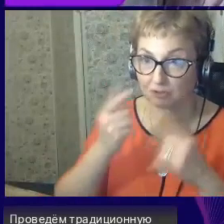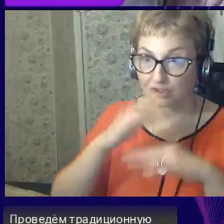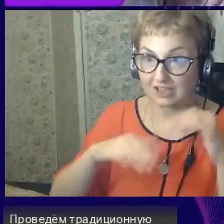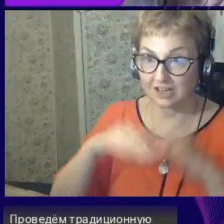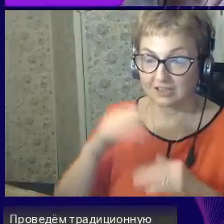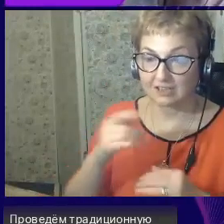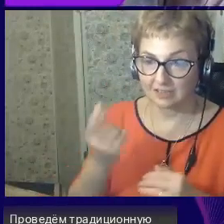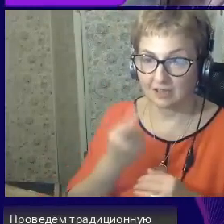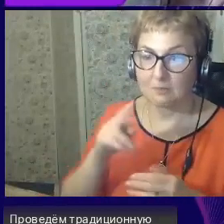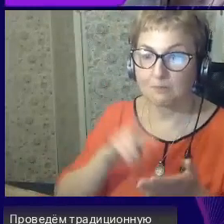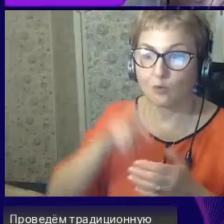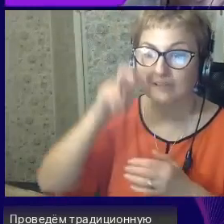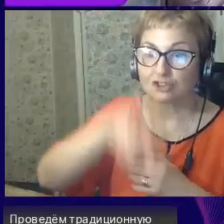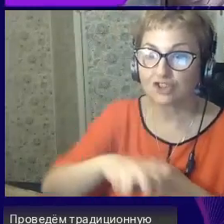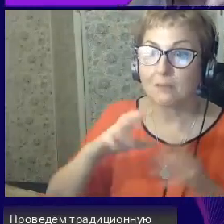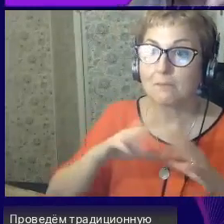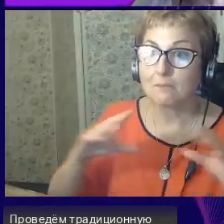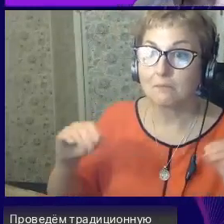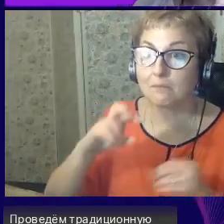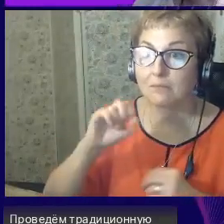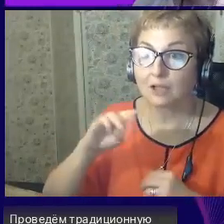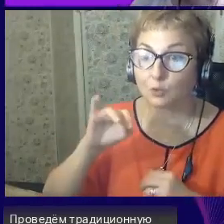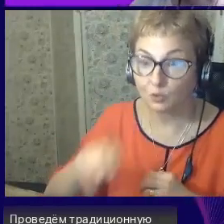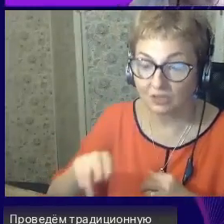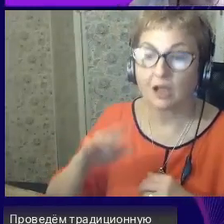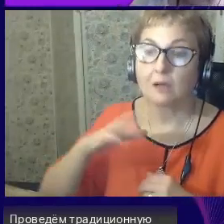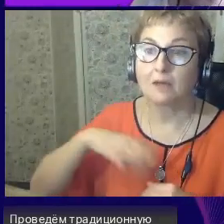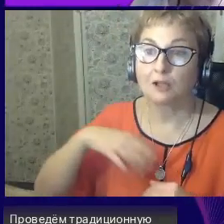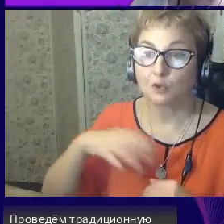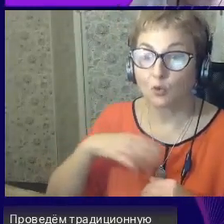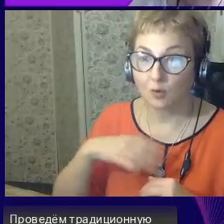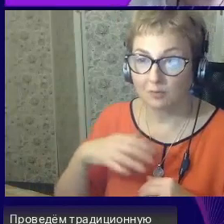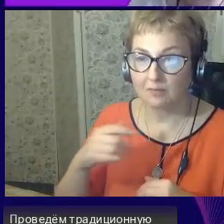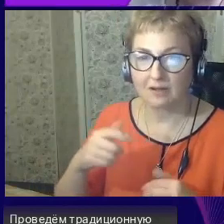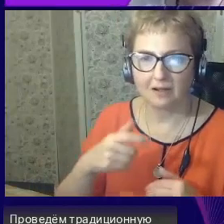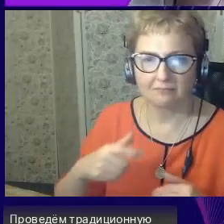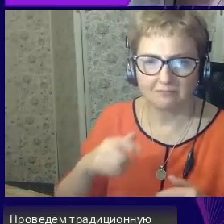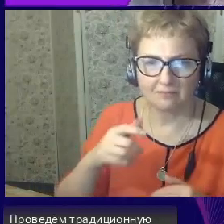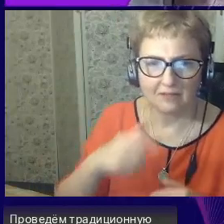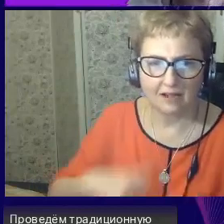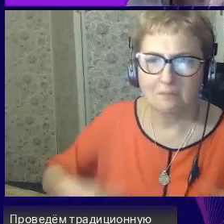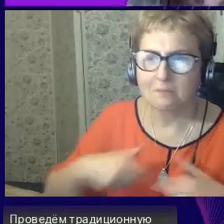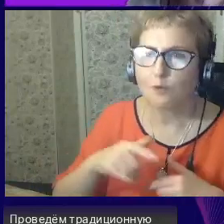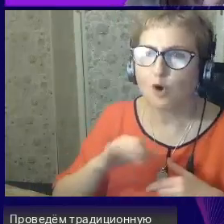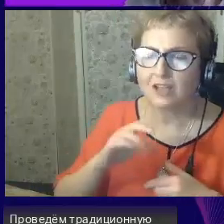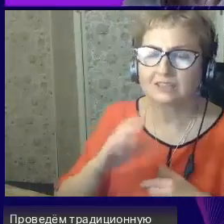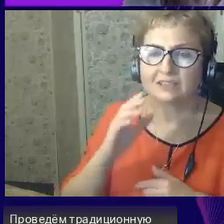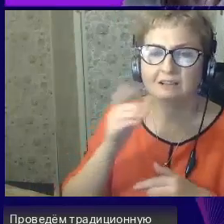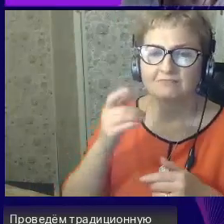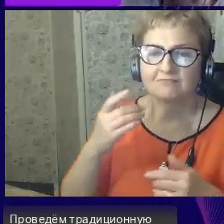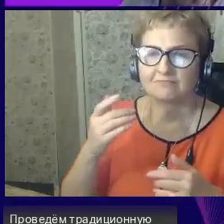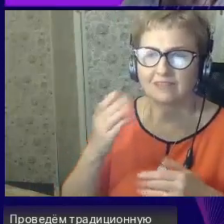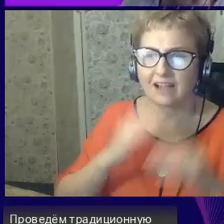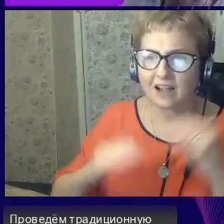стали получать по прыжкам на батуте. Вот. Потом как бы пошли пояса в капоэйре и карате. Вот. После этого